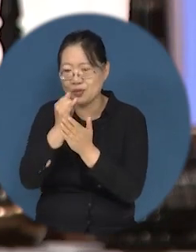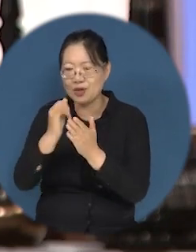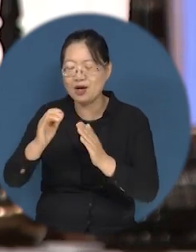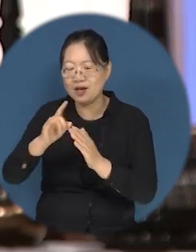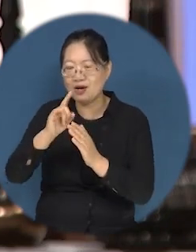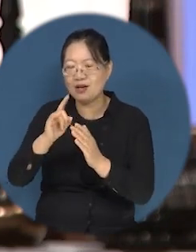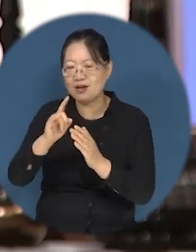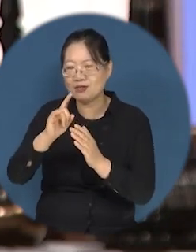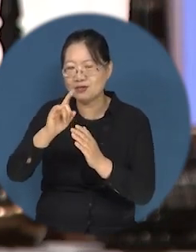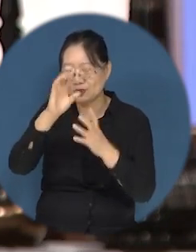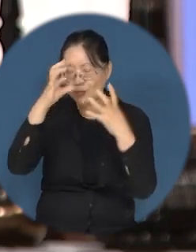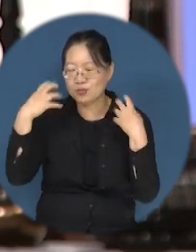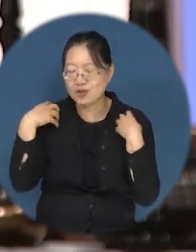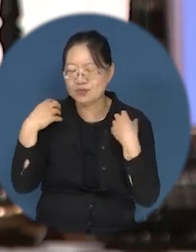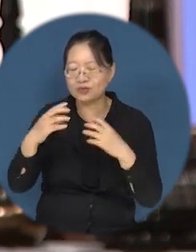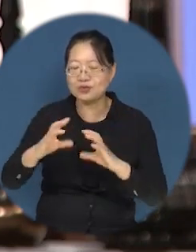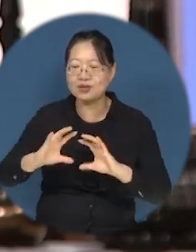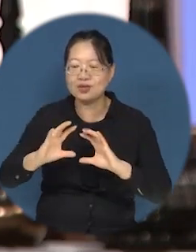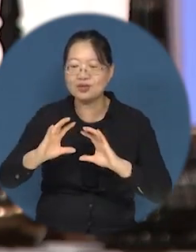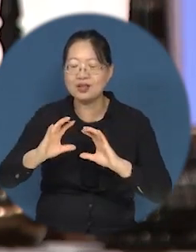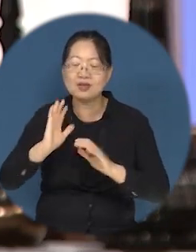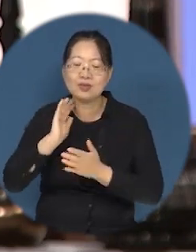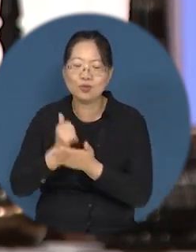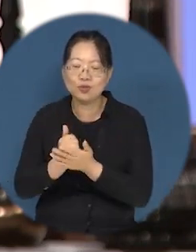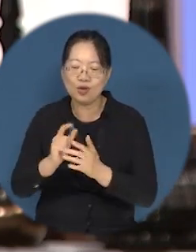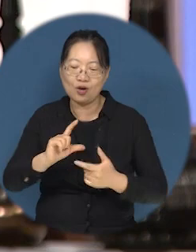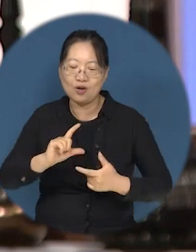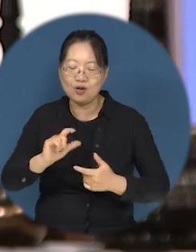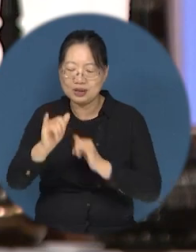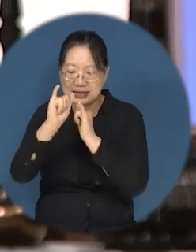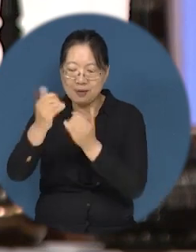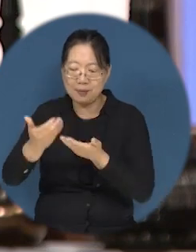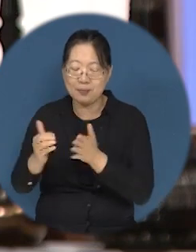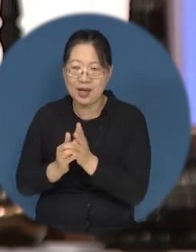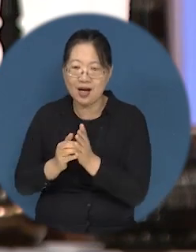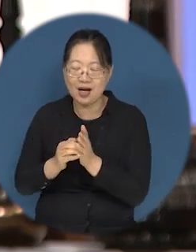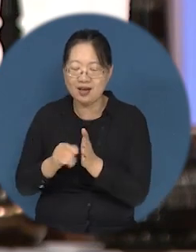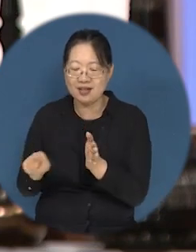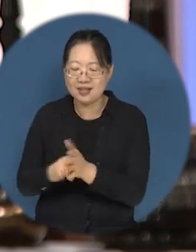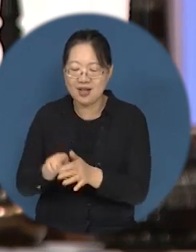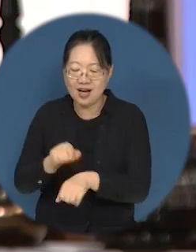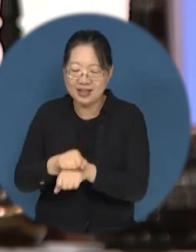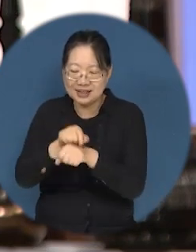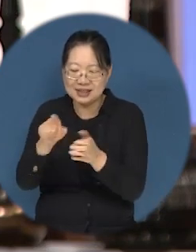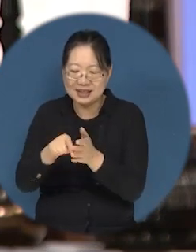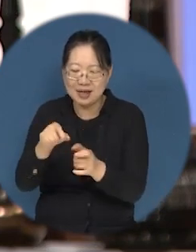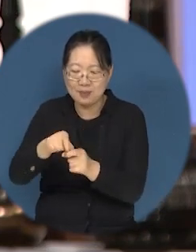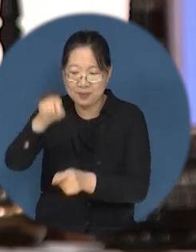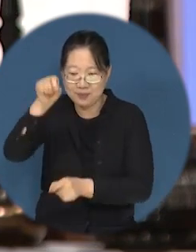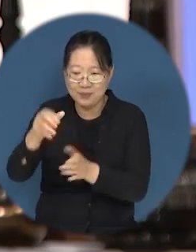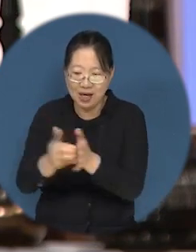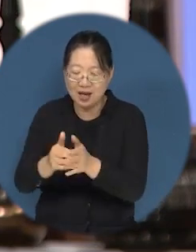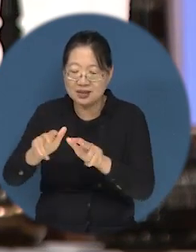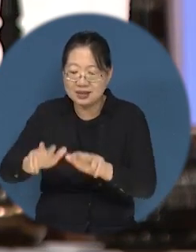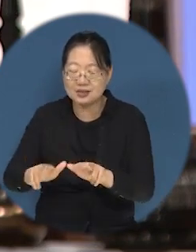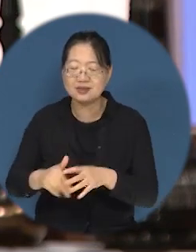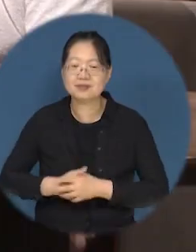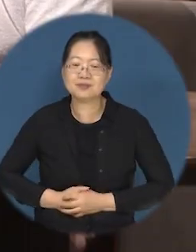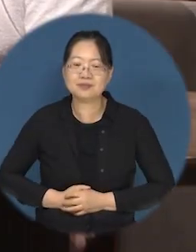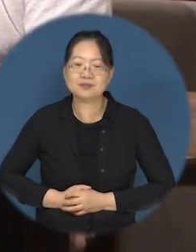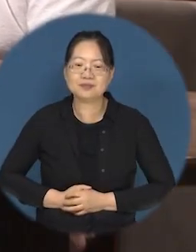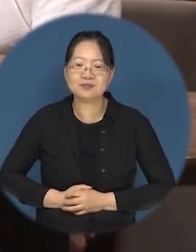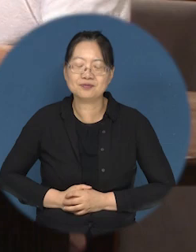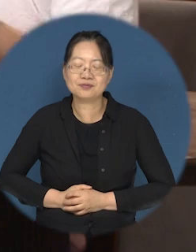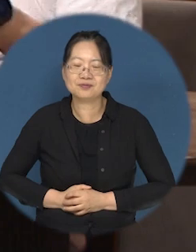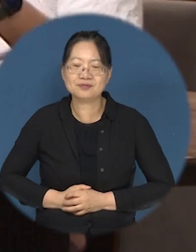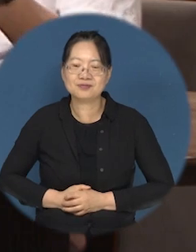이제 저 대통령 훈장 받았거든요. 예, 그러니까 이제 그게 이제 신뢰가 쌓이는 기간이 처음에 굉장히 오래 걸렸어요. 네. 예, 근데 지금은